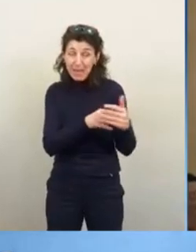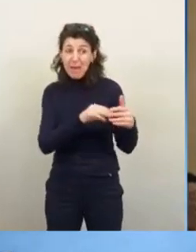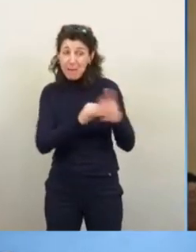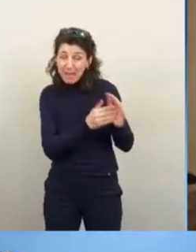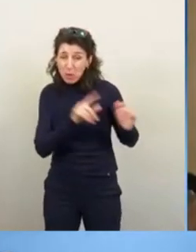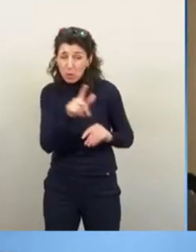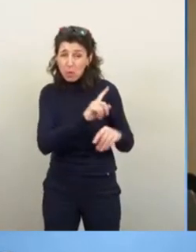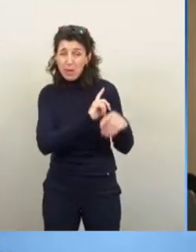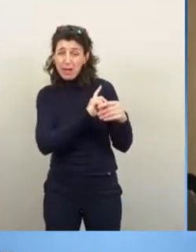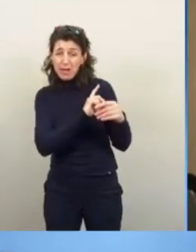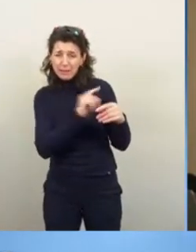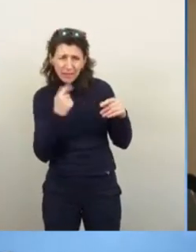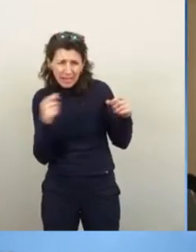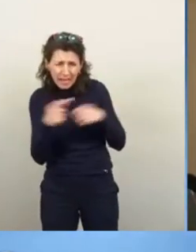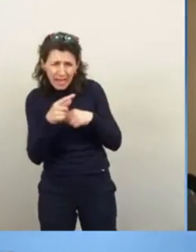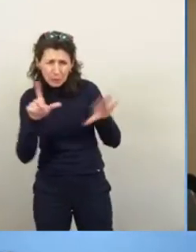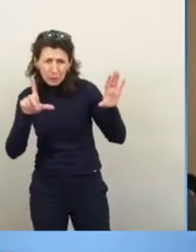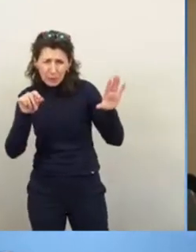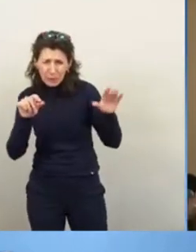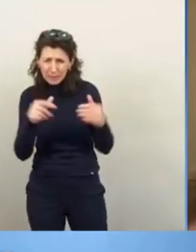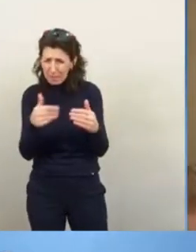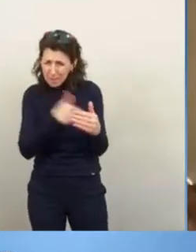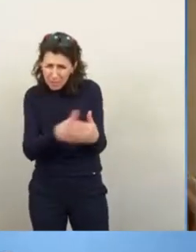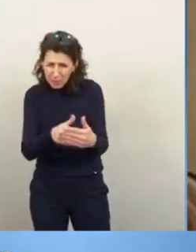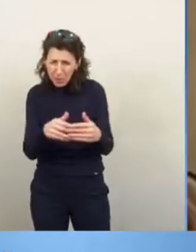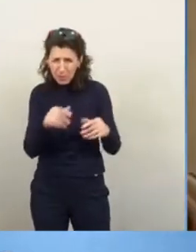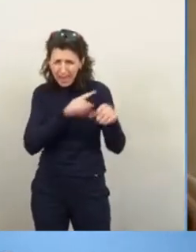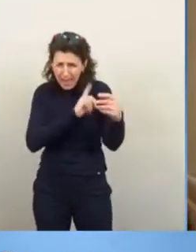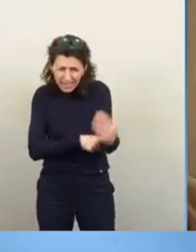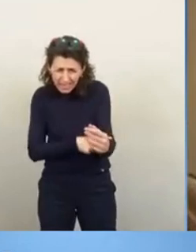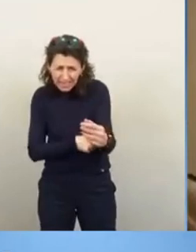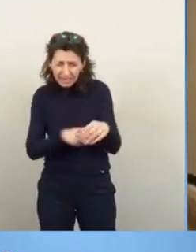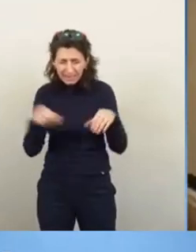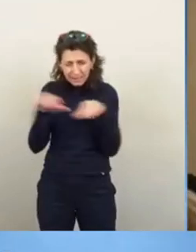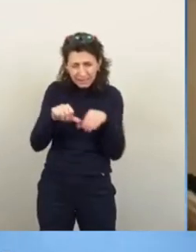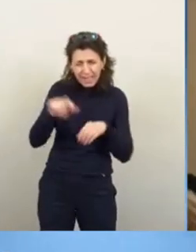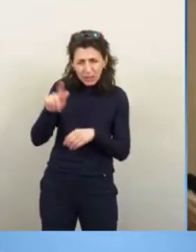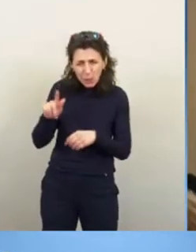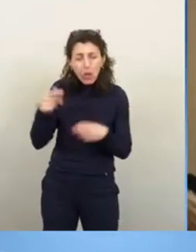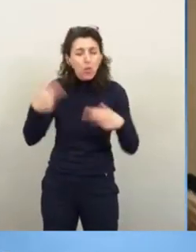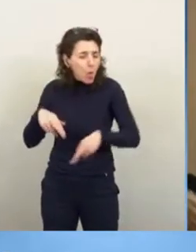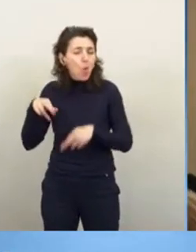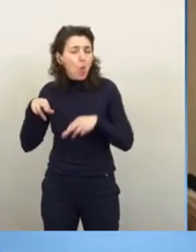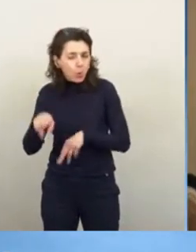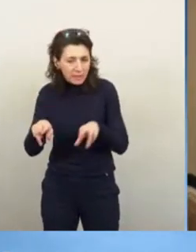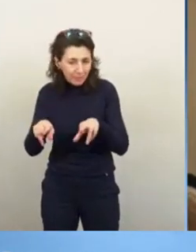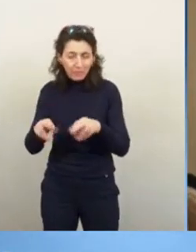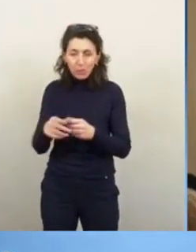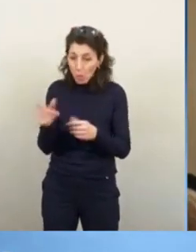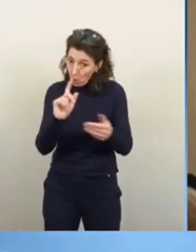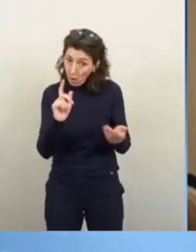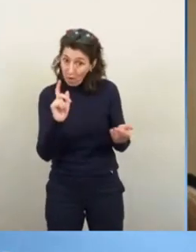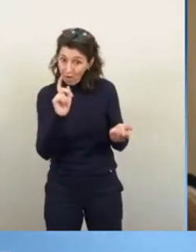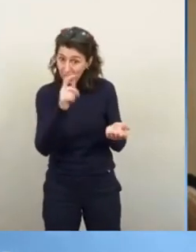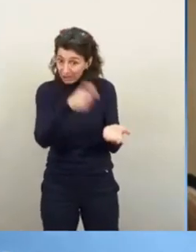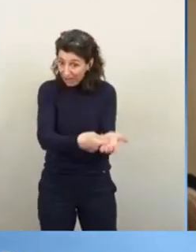de litres de gasoil non routier ce gasoil vous l'achetez évidemment à Montpellier c'est à dire qu'il